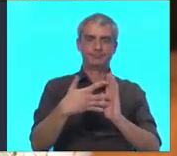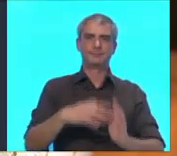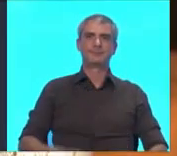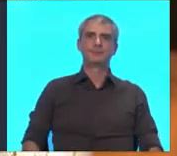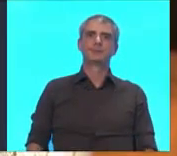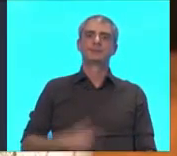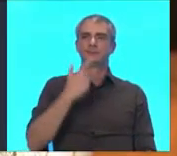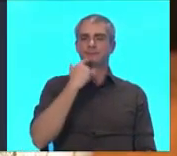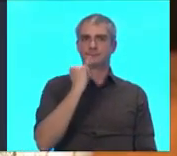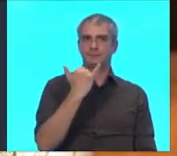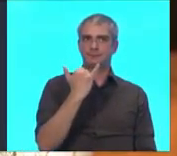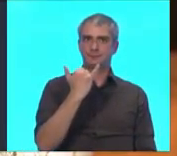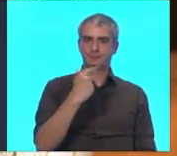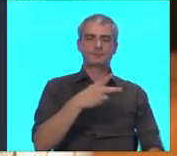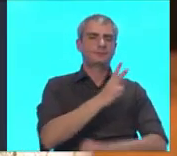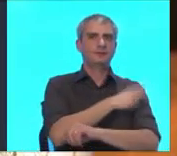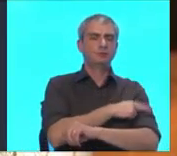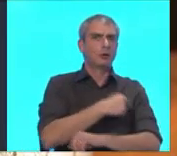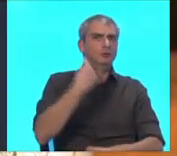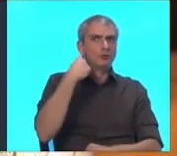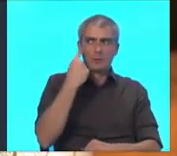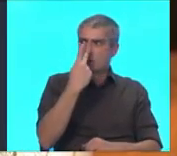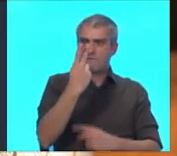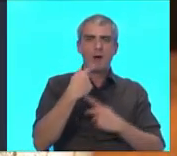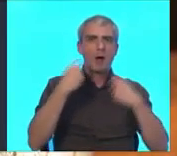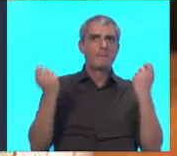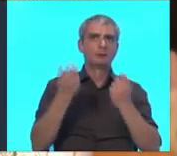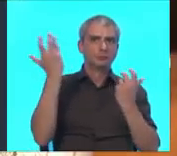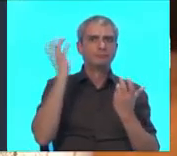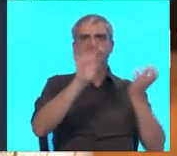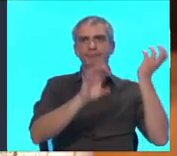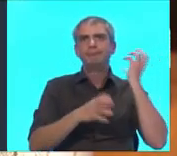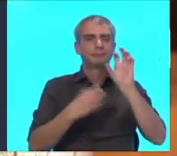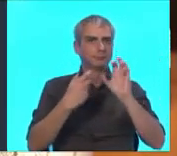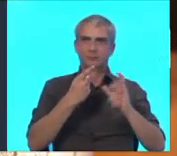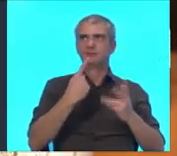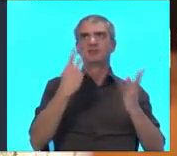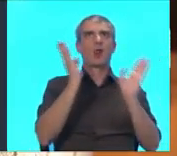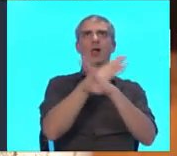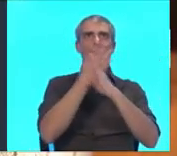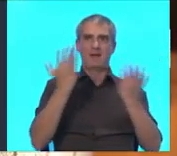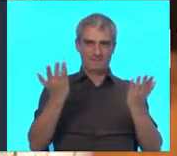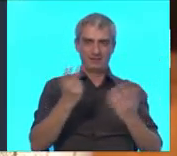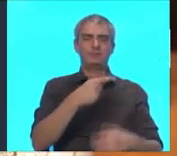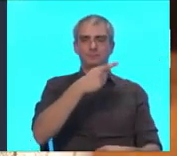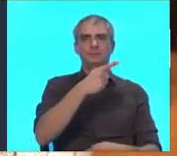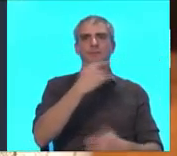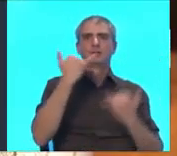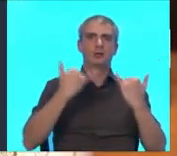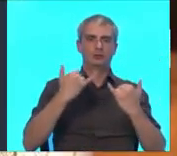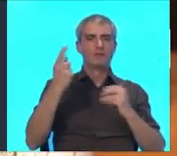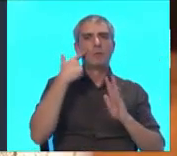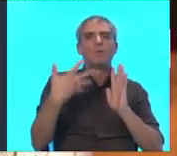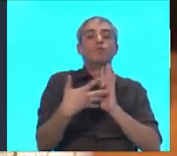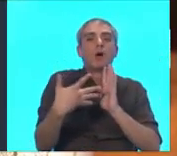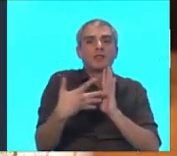כן, נכון אמיר, אז המשטרה שומעת ורואה את הפרסומים האלה, כמובן שהיא לא חיה בחלל ריק, והיא כרת בוחנת את